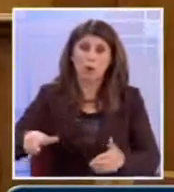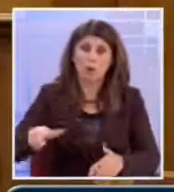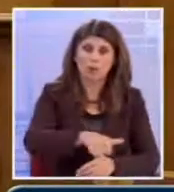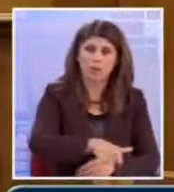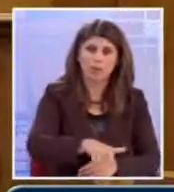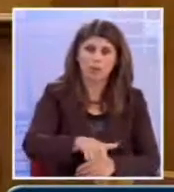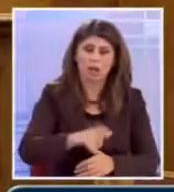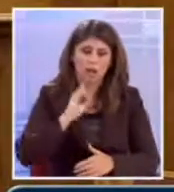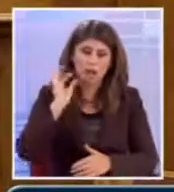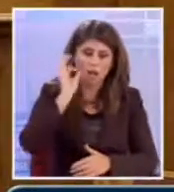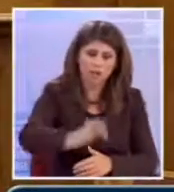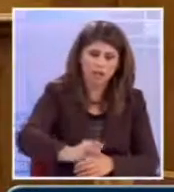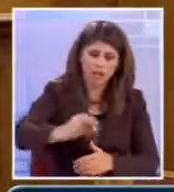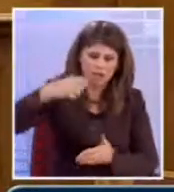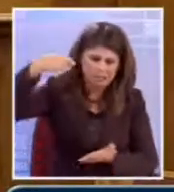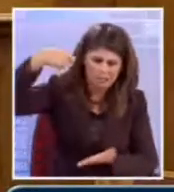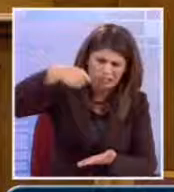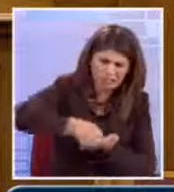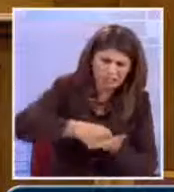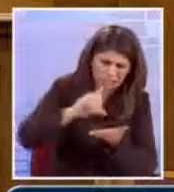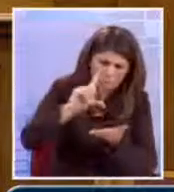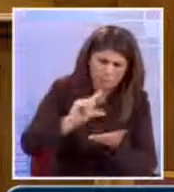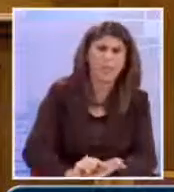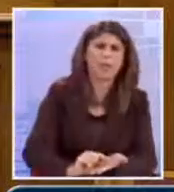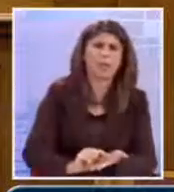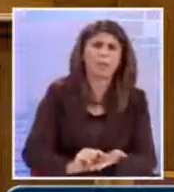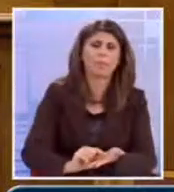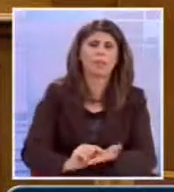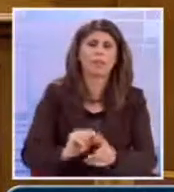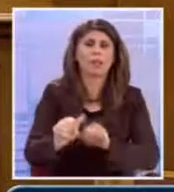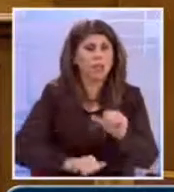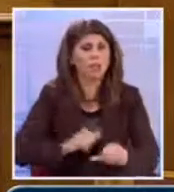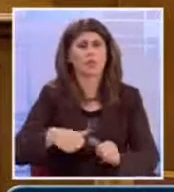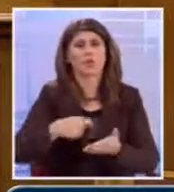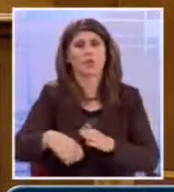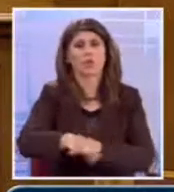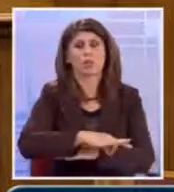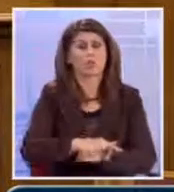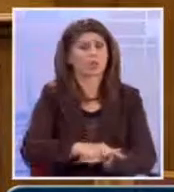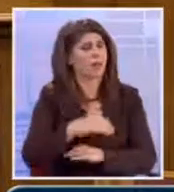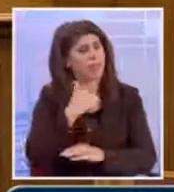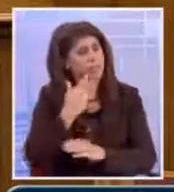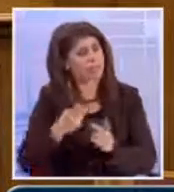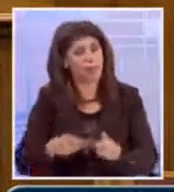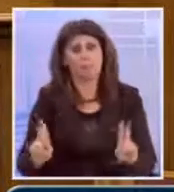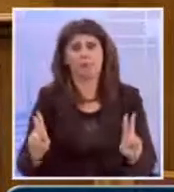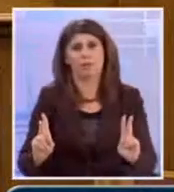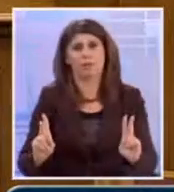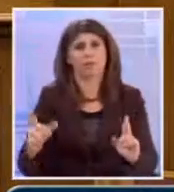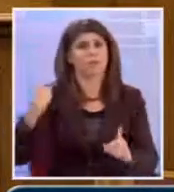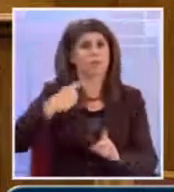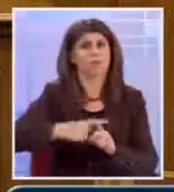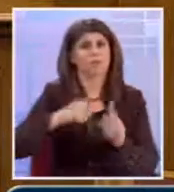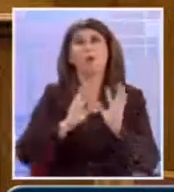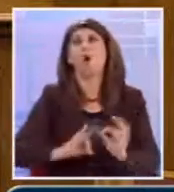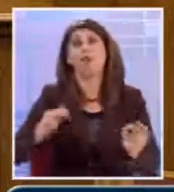στον αδύρ και οι συνεχείς ανασχεδιασμοί στο φορολογικό σύστημα δεν επιτρέπουν αισιόδοξες